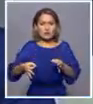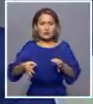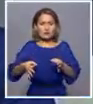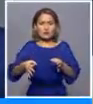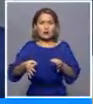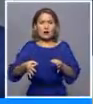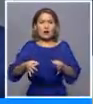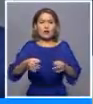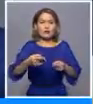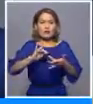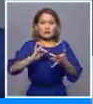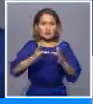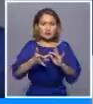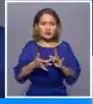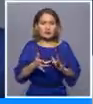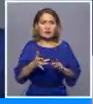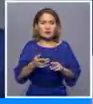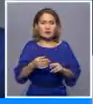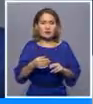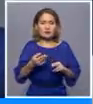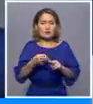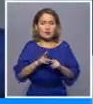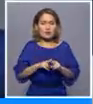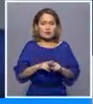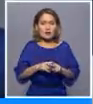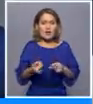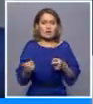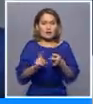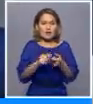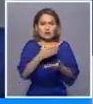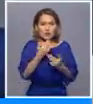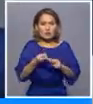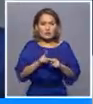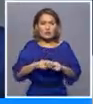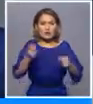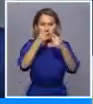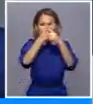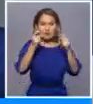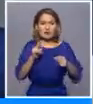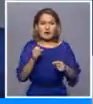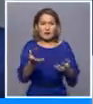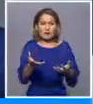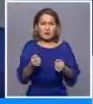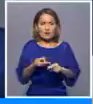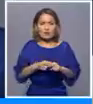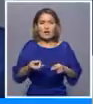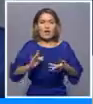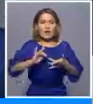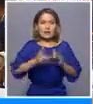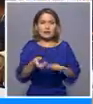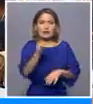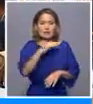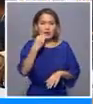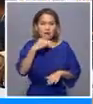жаңағы ақпаратқа қол жеткізе алады? Міне осы жағын министрлік ойланып, бәр ауылдарға интернеттің жылдамдығын арттыруға жұмыс